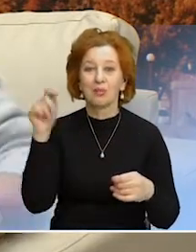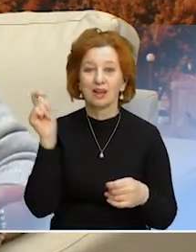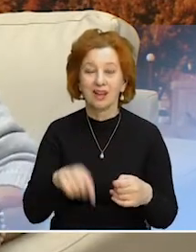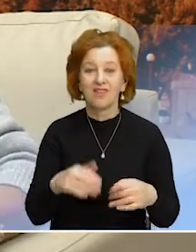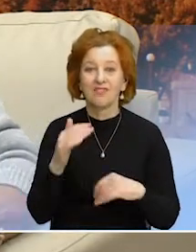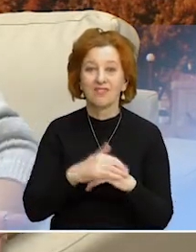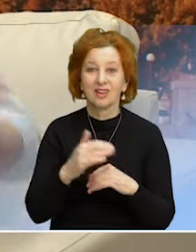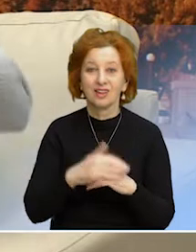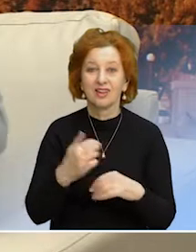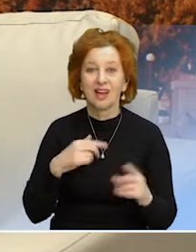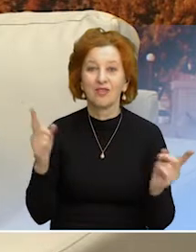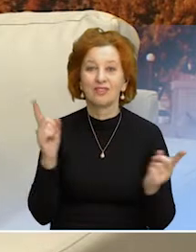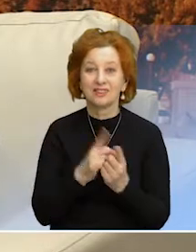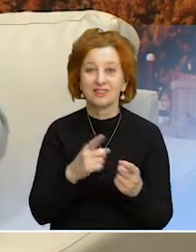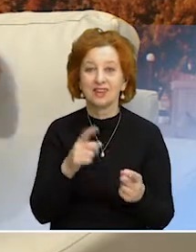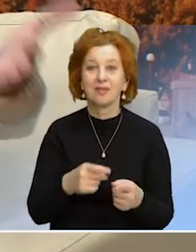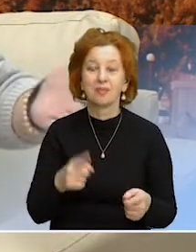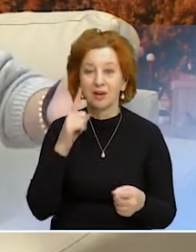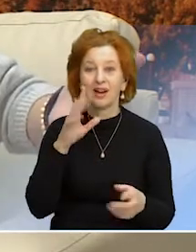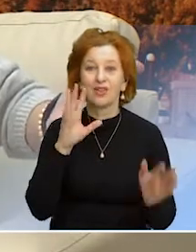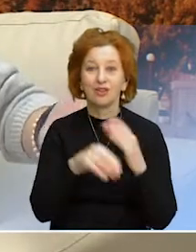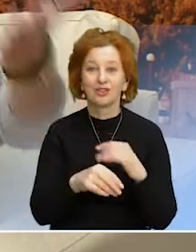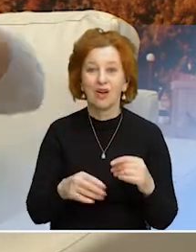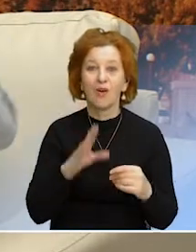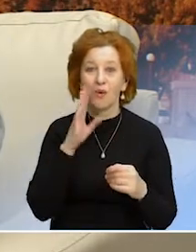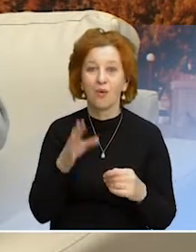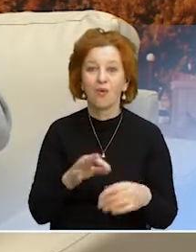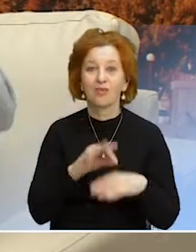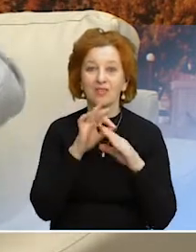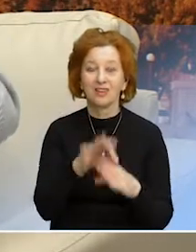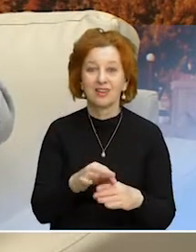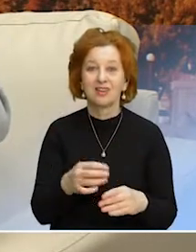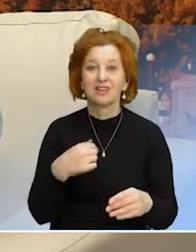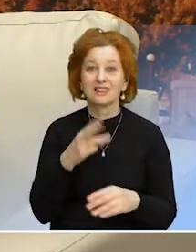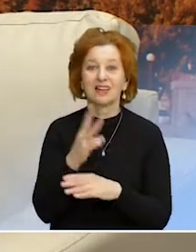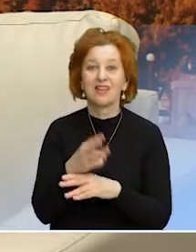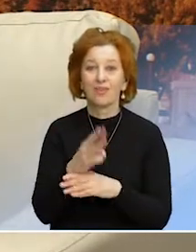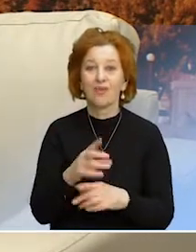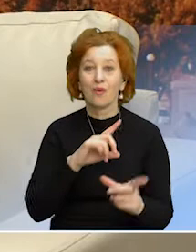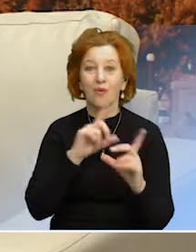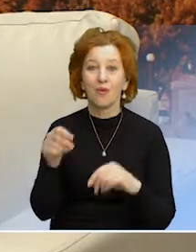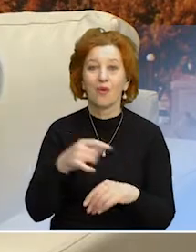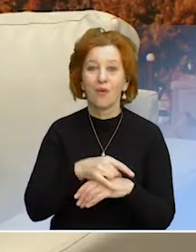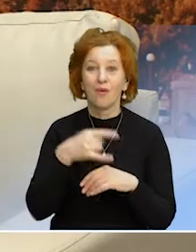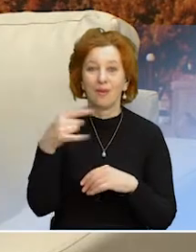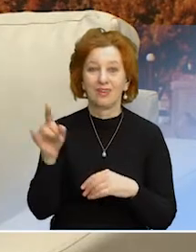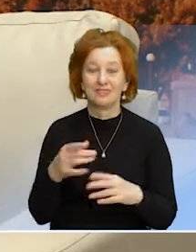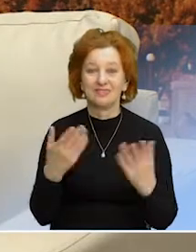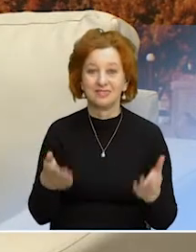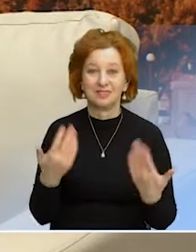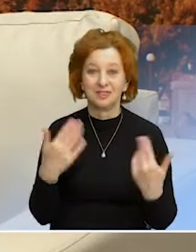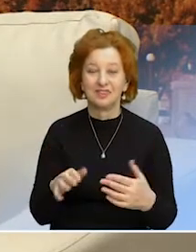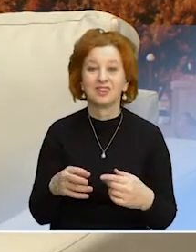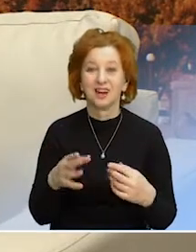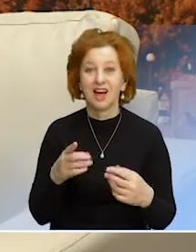он приехал вечером, я его встретила, он переночевал в гостинице, утром отвел с нами эфир и улетел дальше